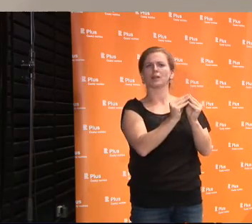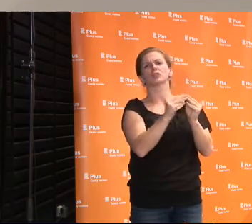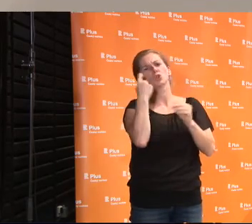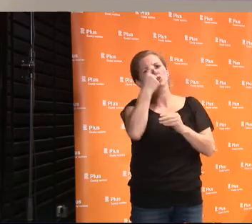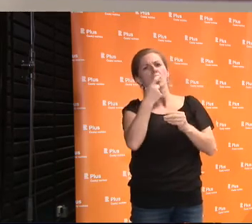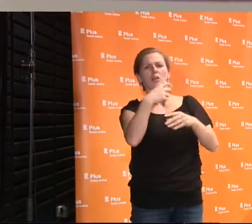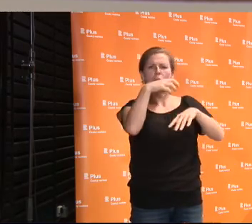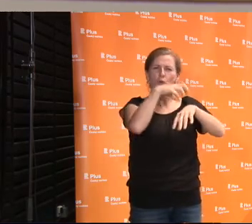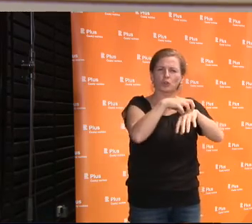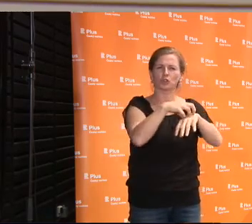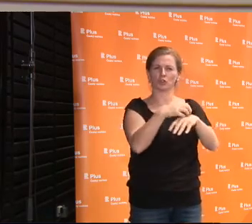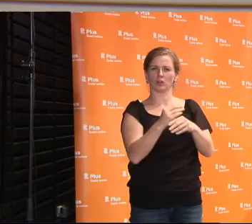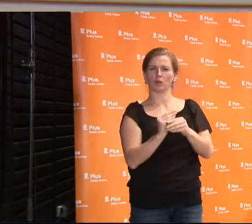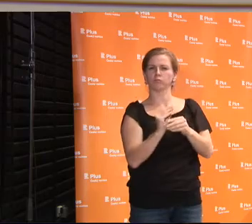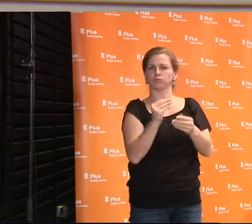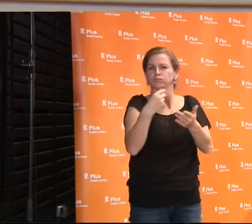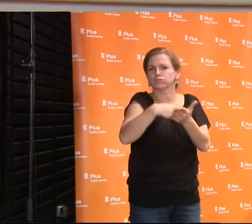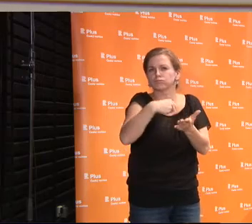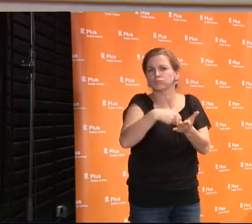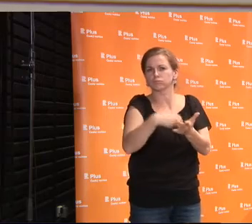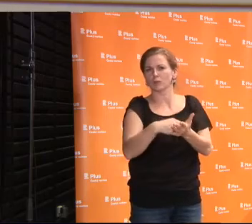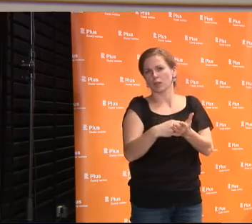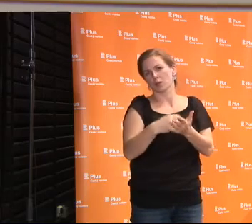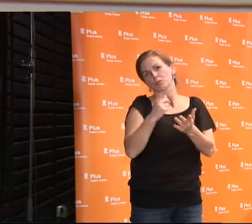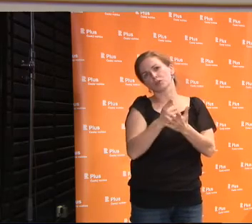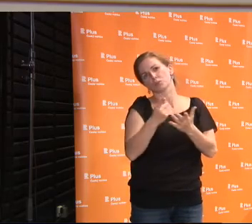sociálního pojištění, tak, aby umožňovali přechod z těch